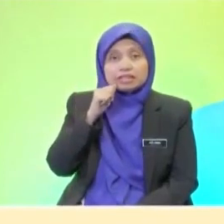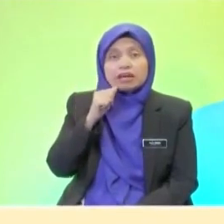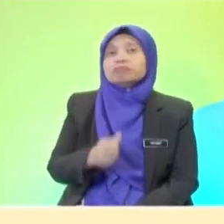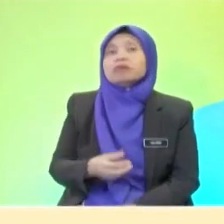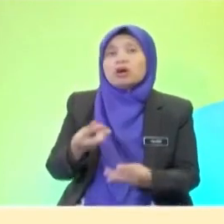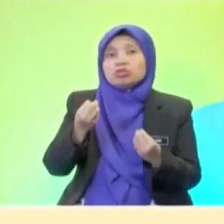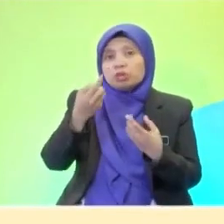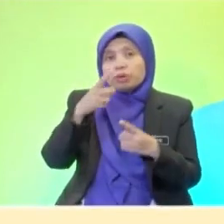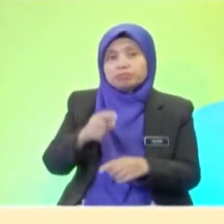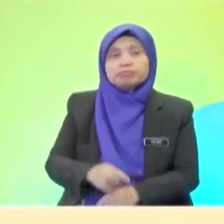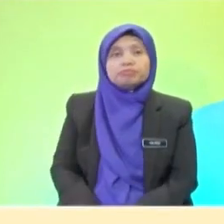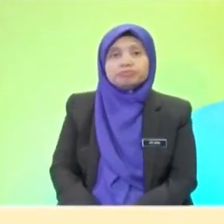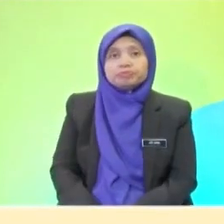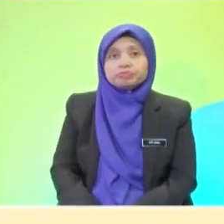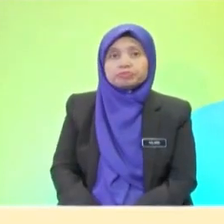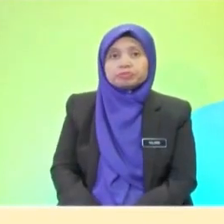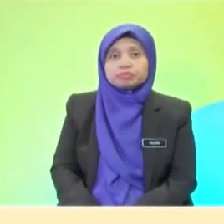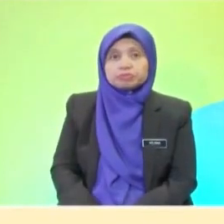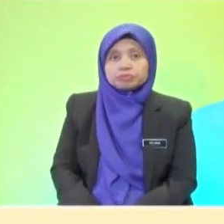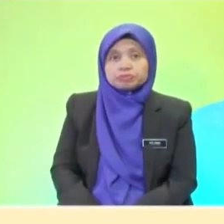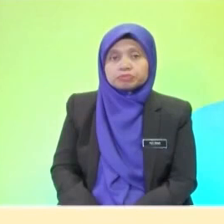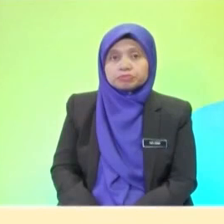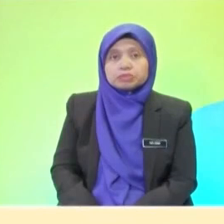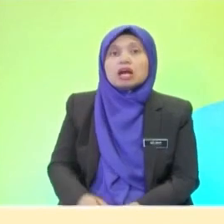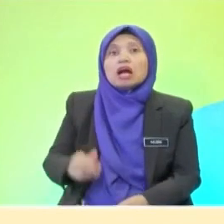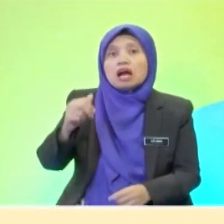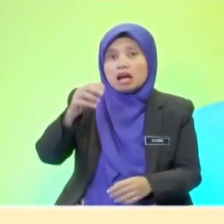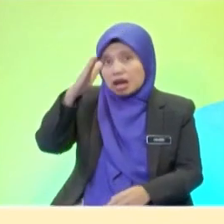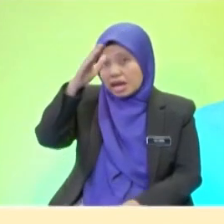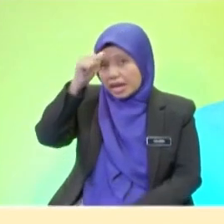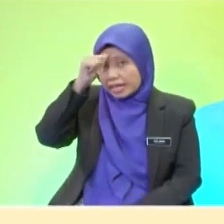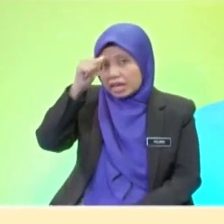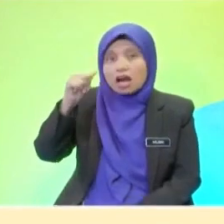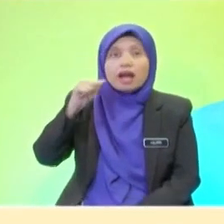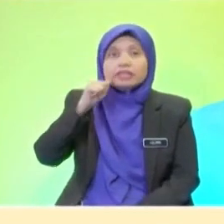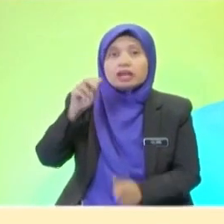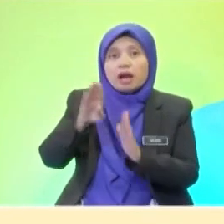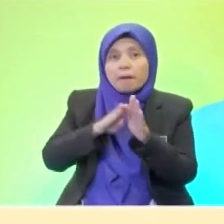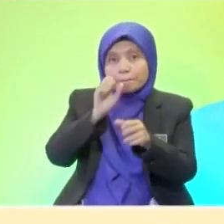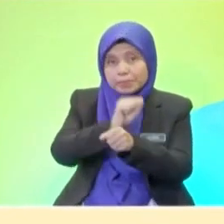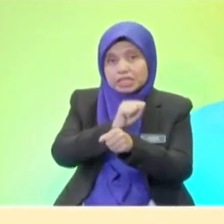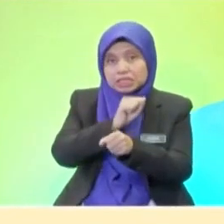berikan jawaban anda bekerja sebagai seorang pelajar